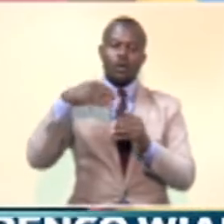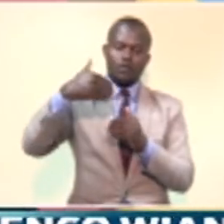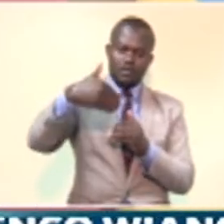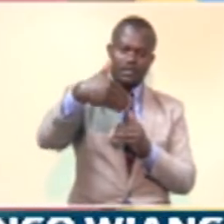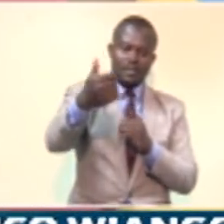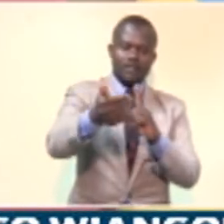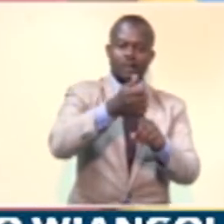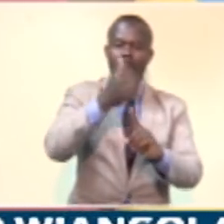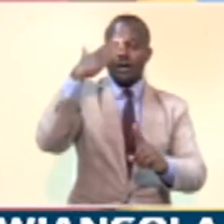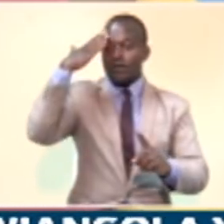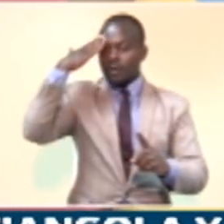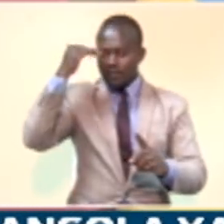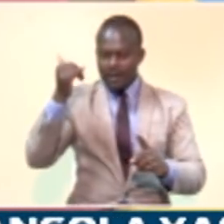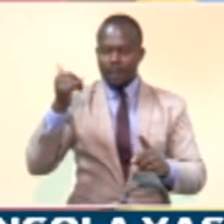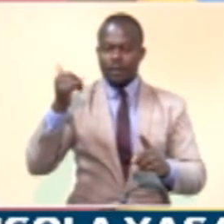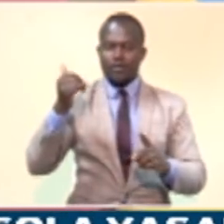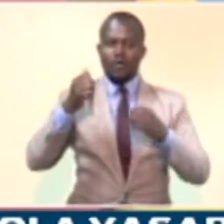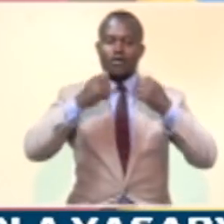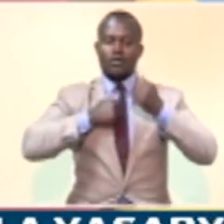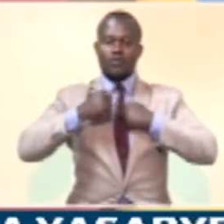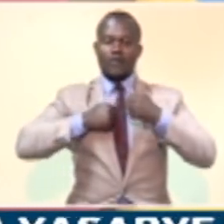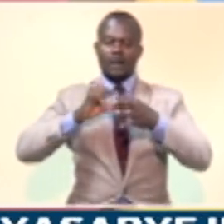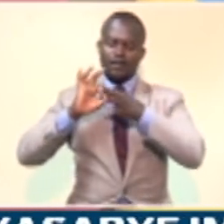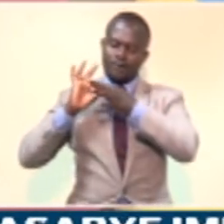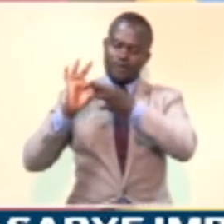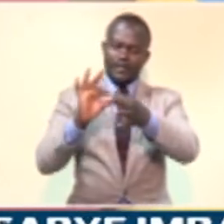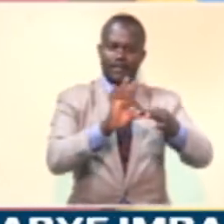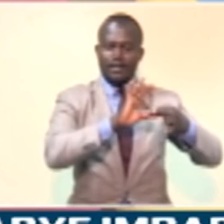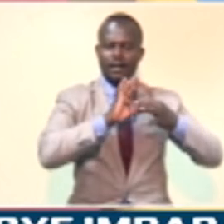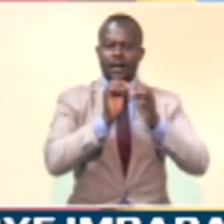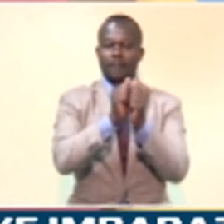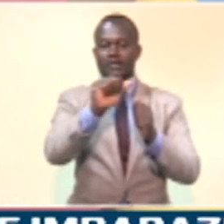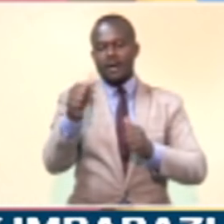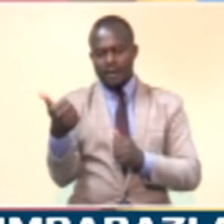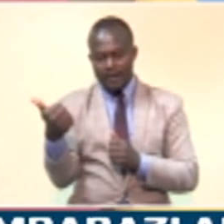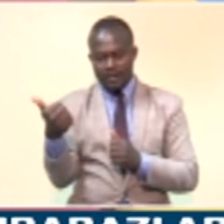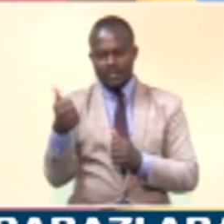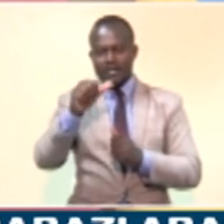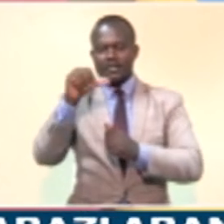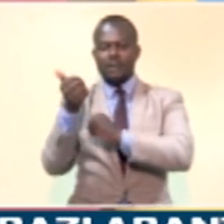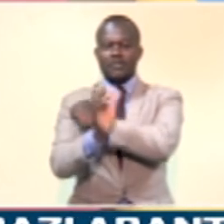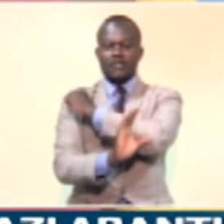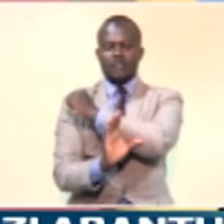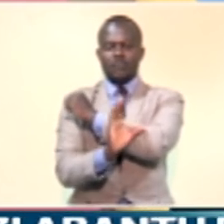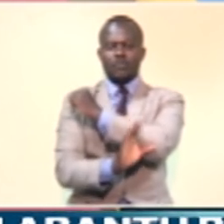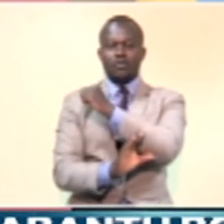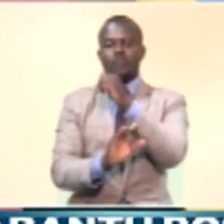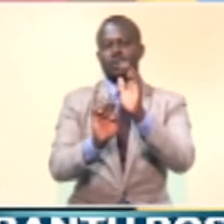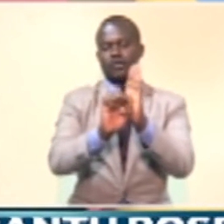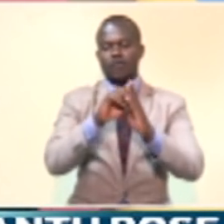bigerwaho, kubera ko u Rwanda rufatanya n'abandi ibindi bihugu mu